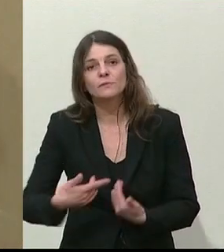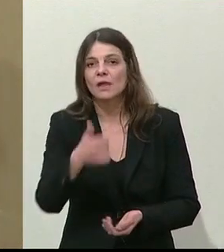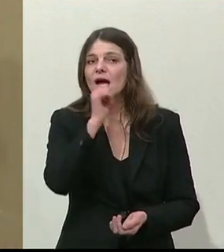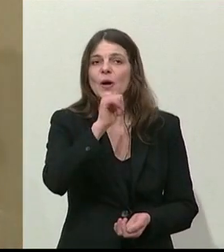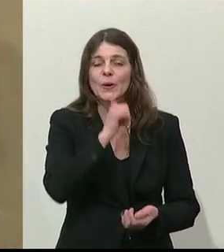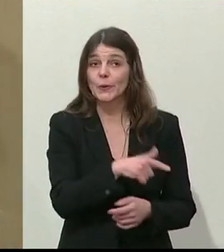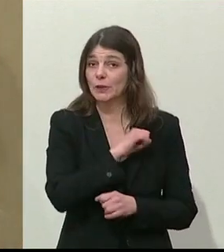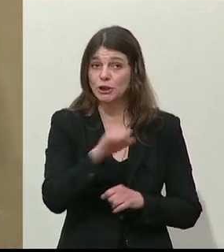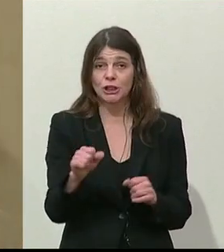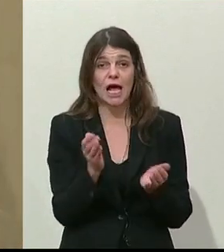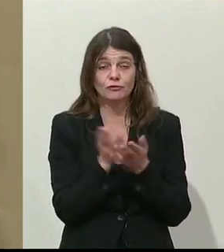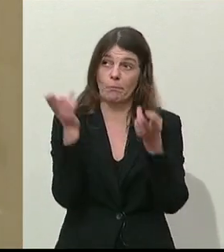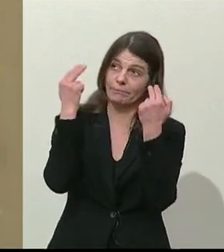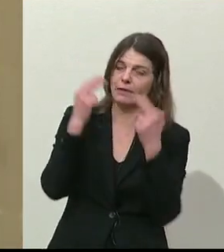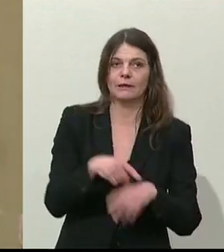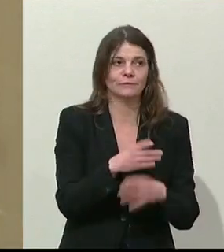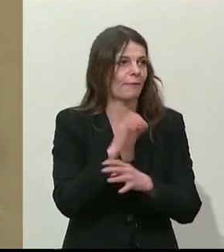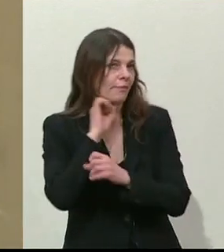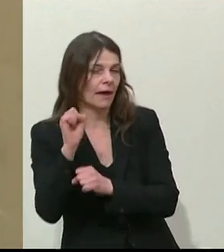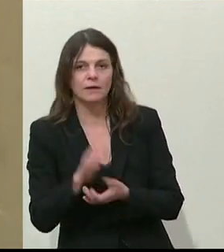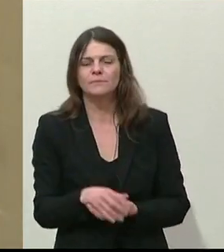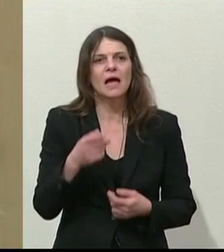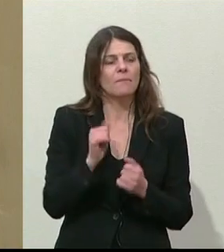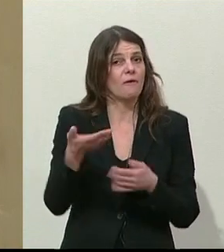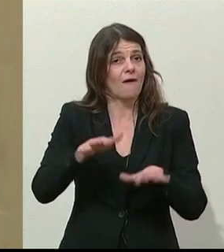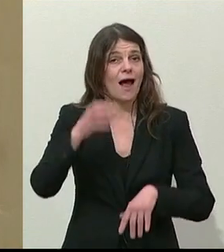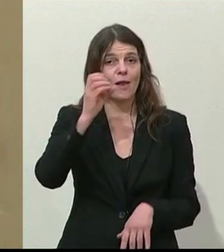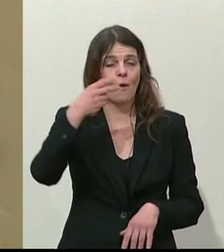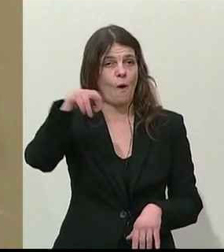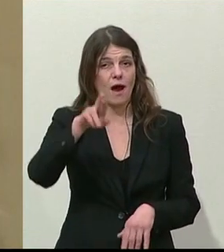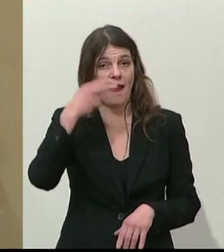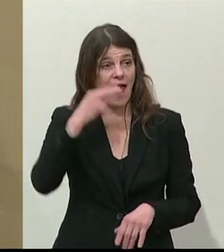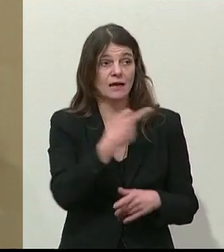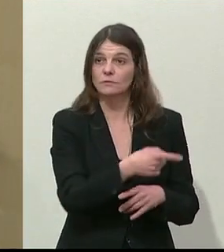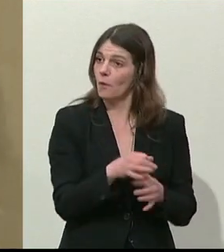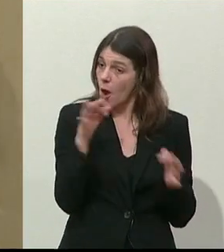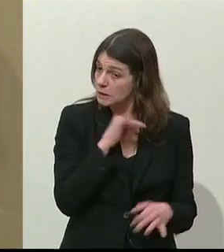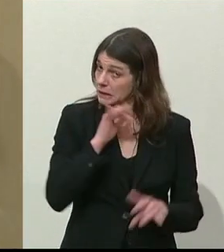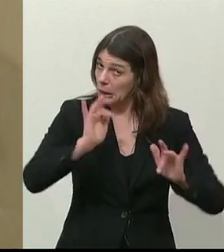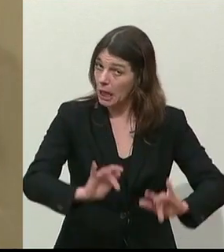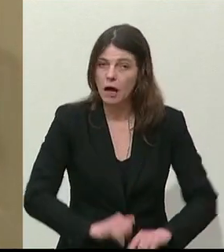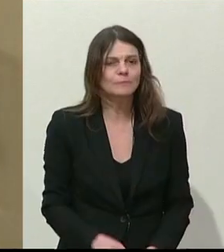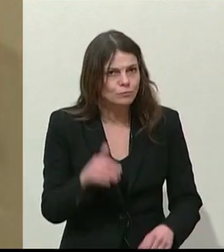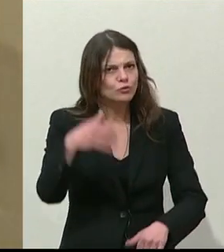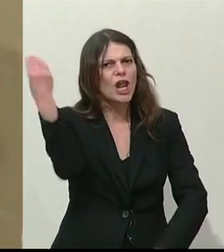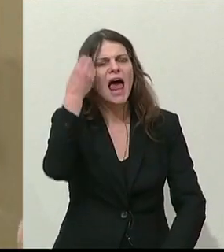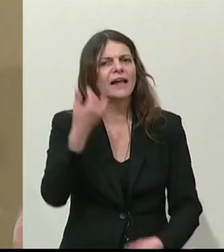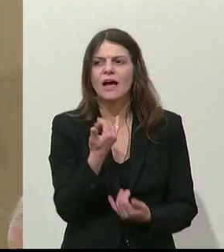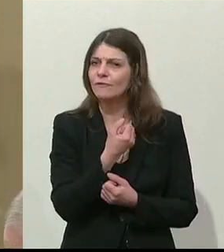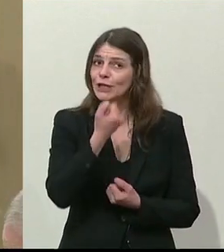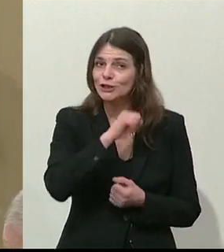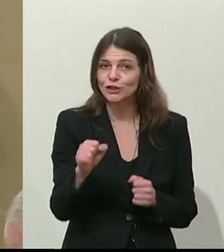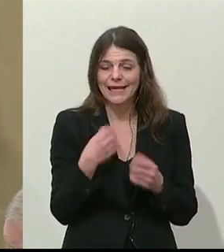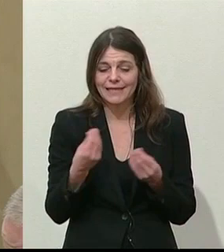haben sehr, sehr rasch von der ÖVP angezogen. Im Fall Korher ist es ihnen ja ein zutiefstes Interesse, dass man lernt, wie man möglichst rasch